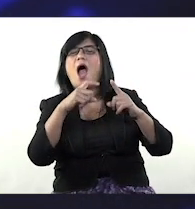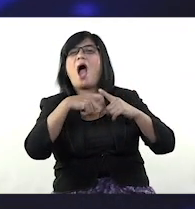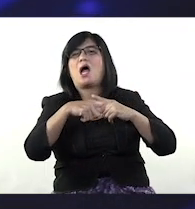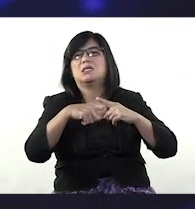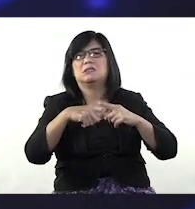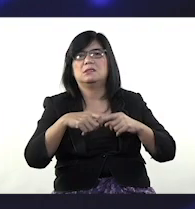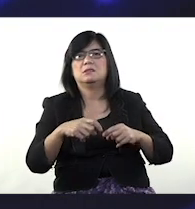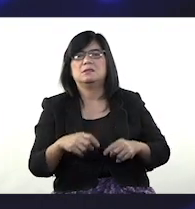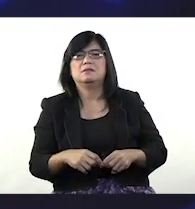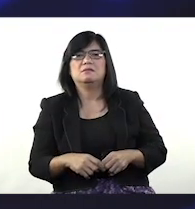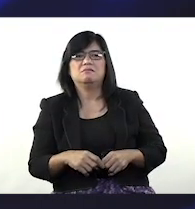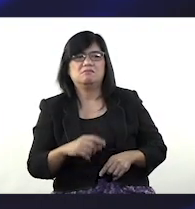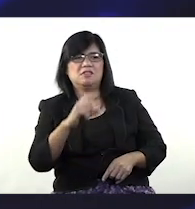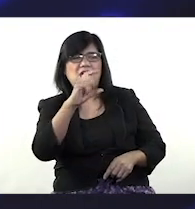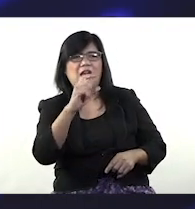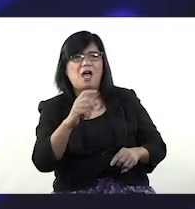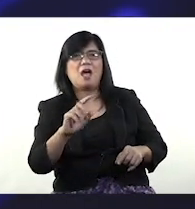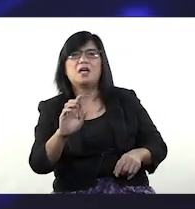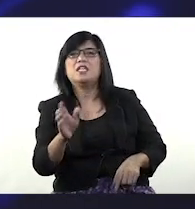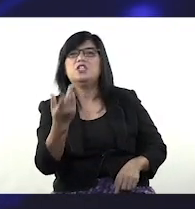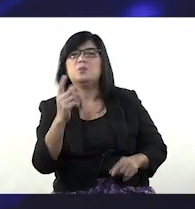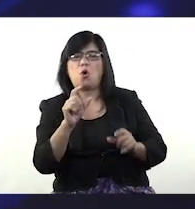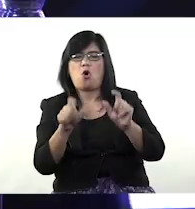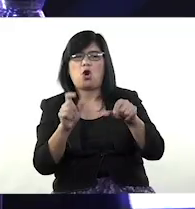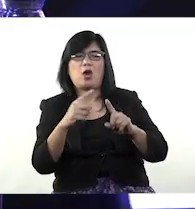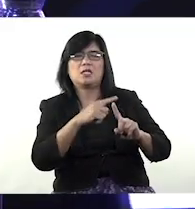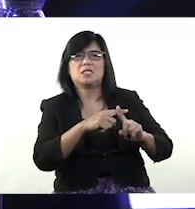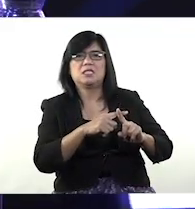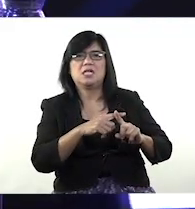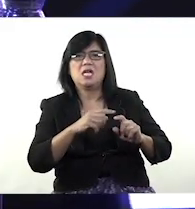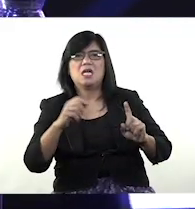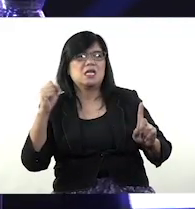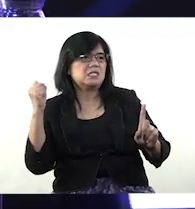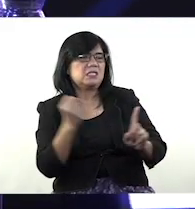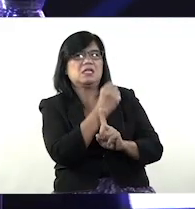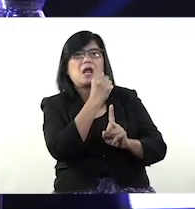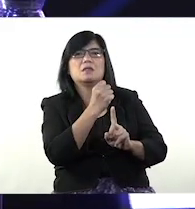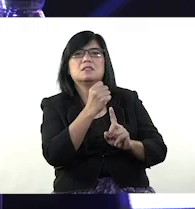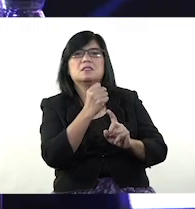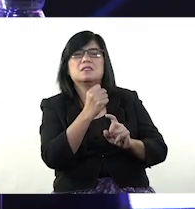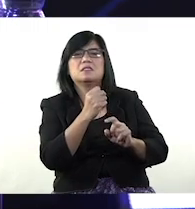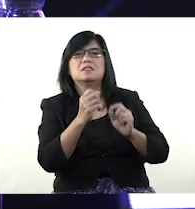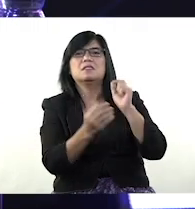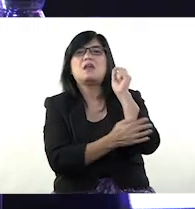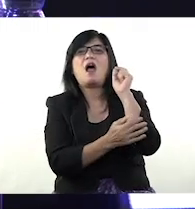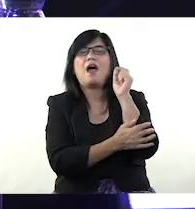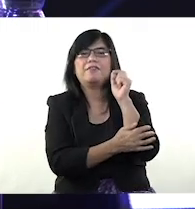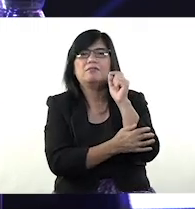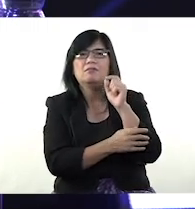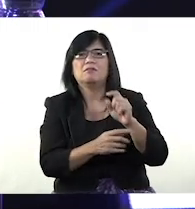Hai diet orang Kristen yang cara hidupnya keji ini dia menyebut dirinya Kristal tapi kawin-cerai